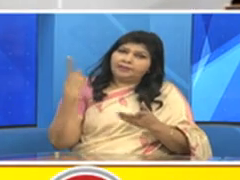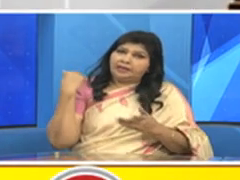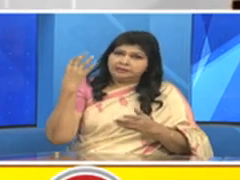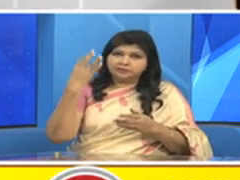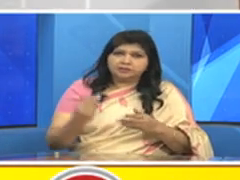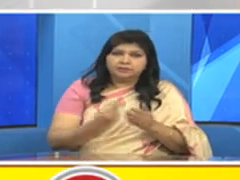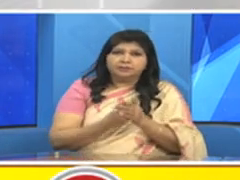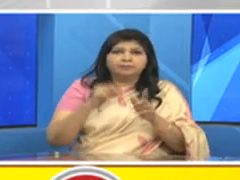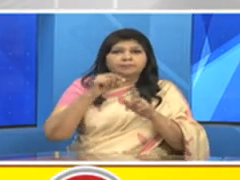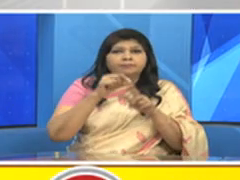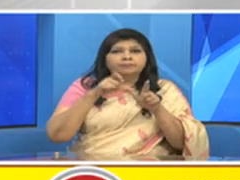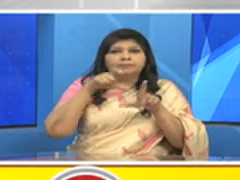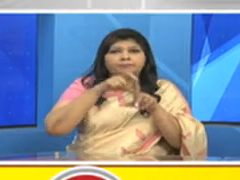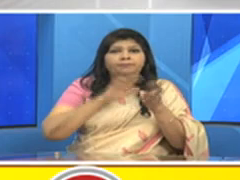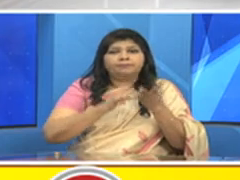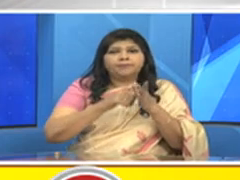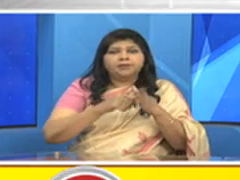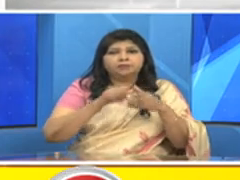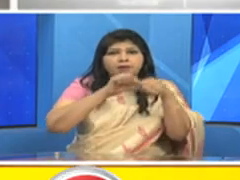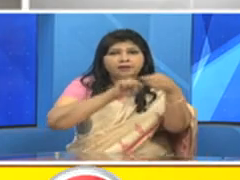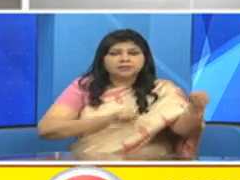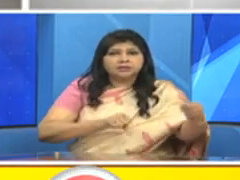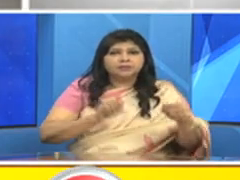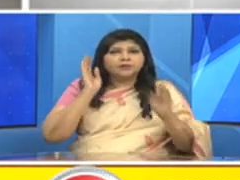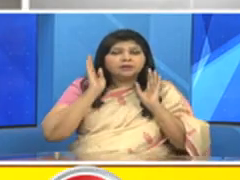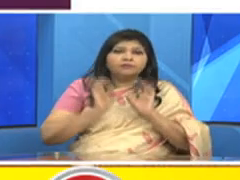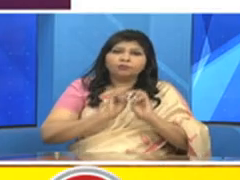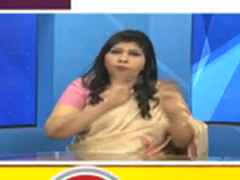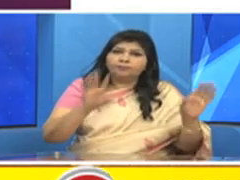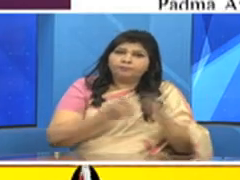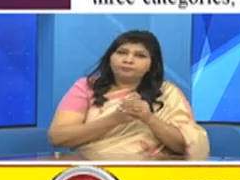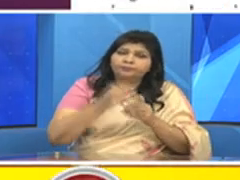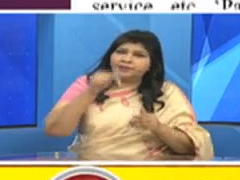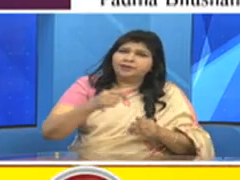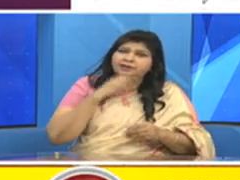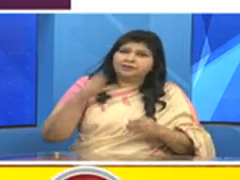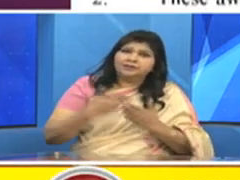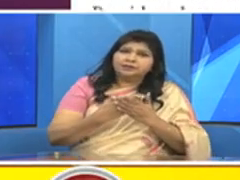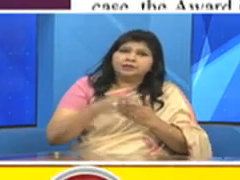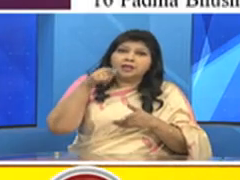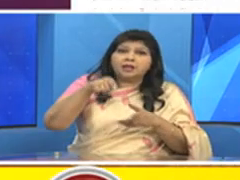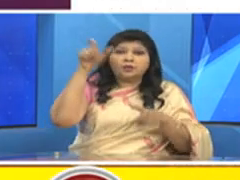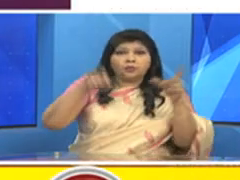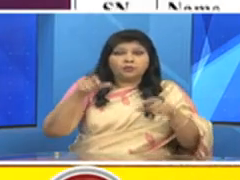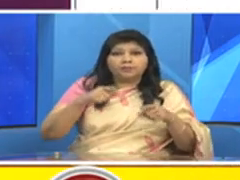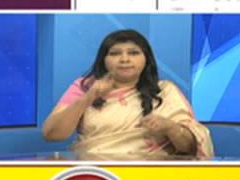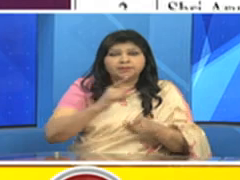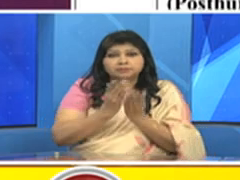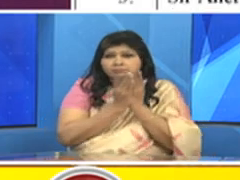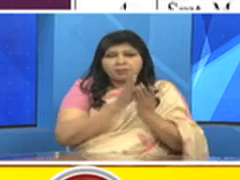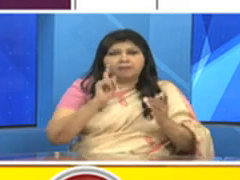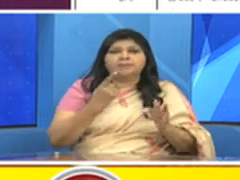को पद्म पुरस्कारों की घोषणा की गई है। मेरा आग्रह है कि आप सब इन लोगों के बारे में जरूर